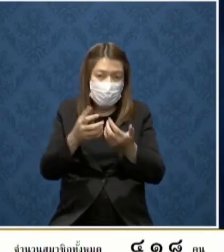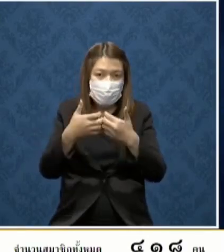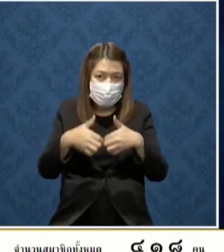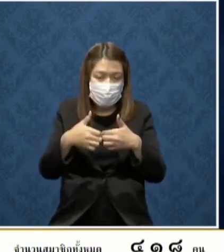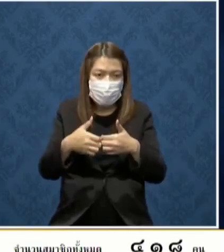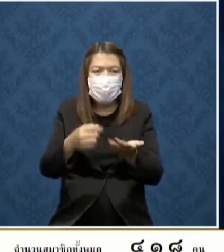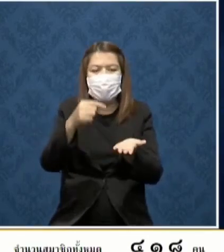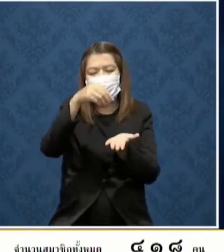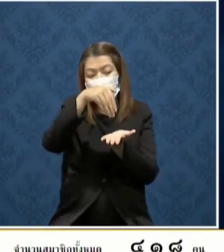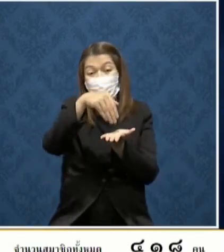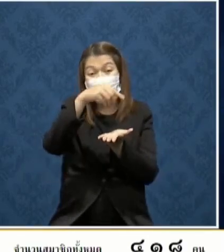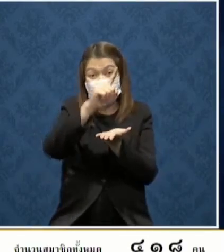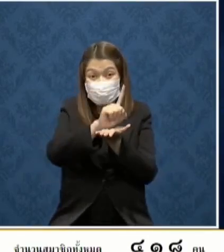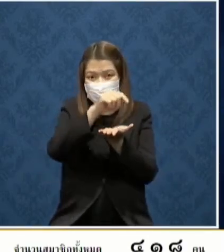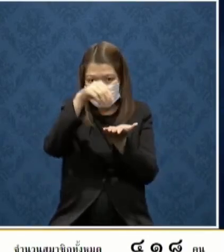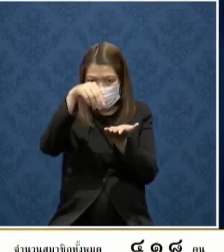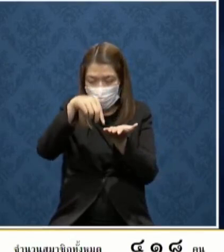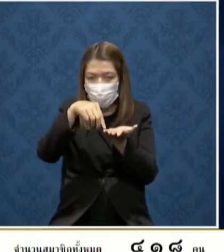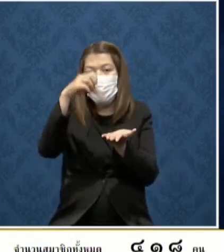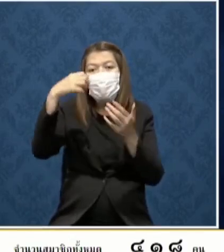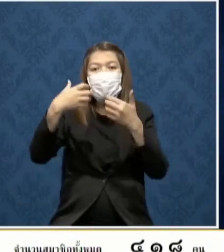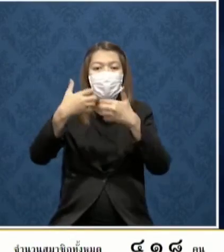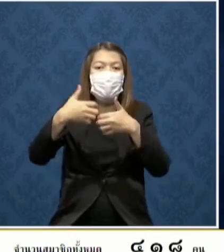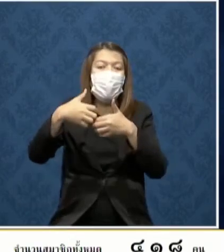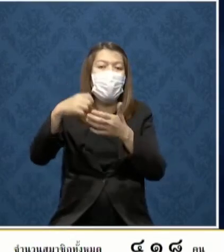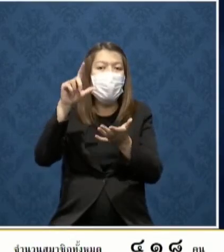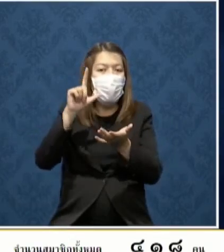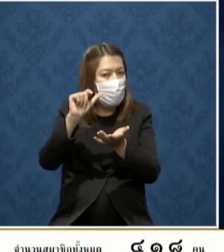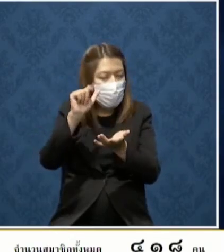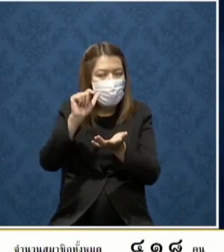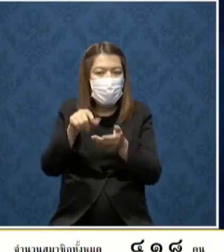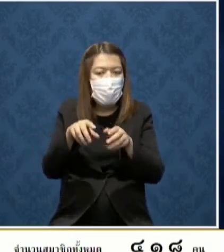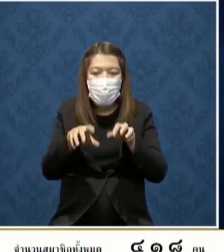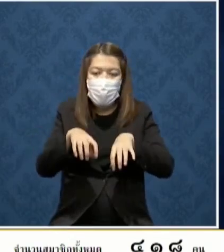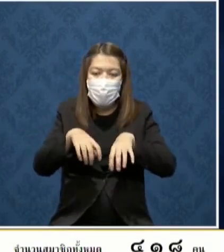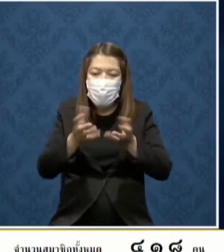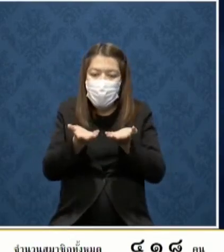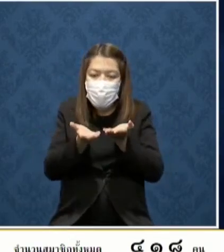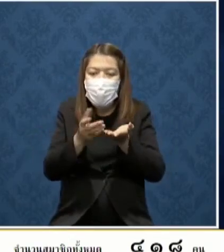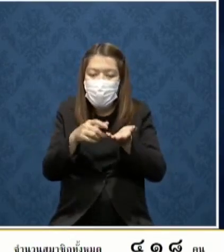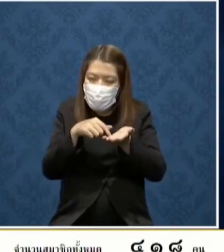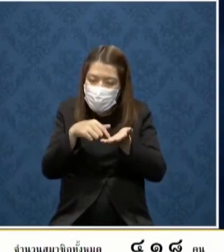ฟ้าหลักที่จะใช้งานแบบข identities แรโหดกัน